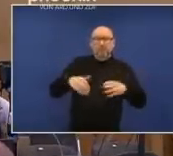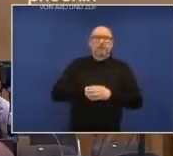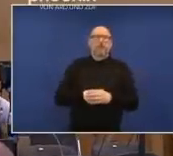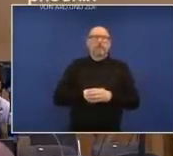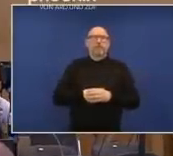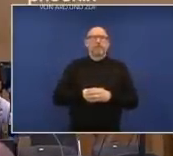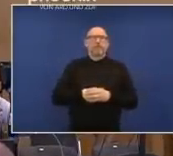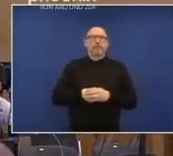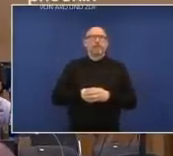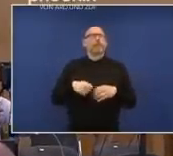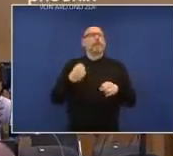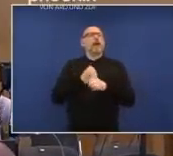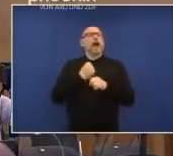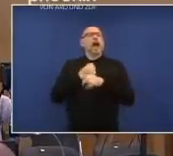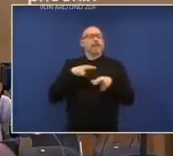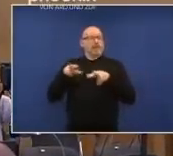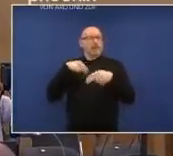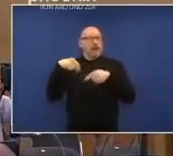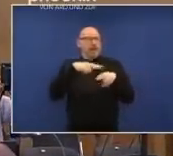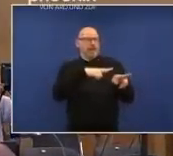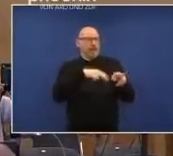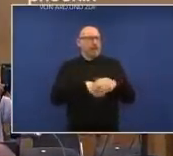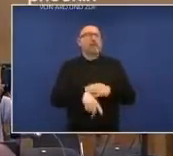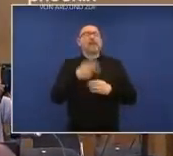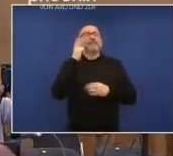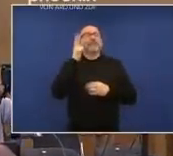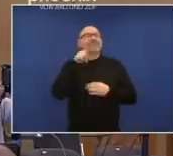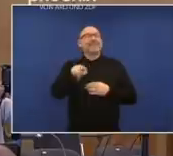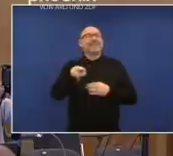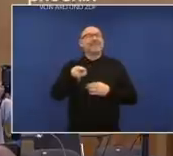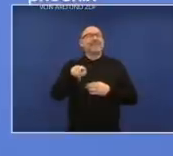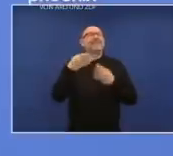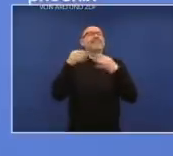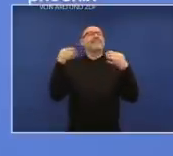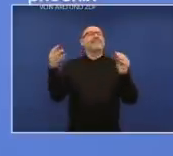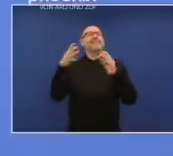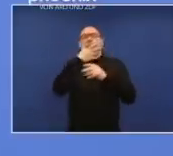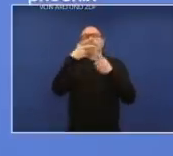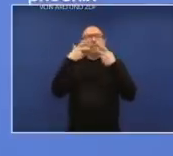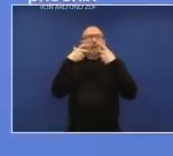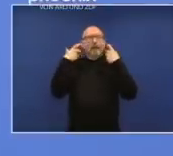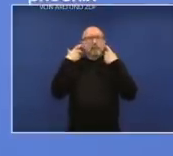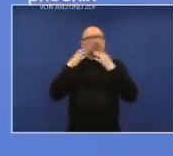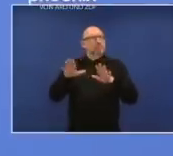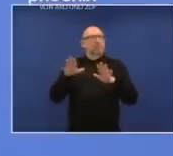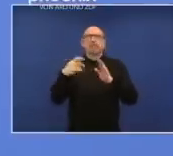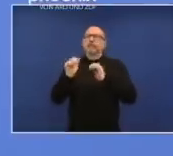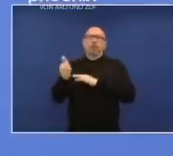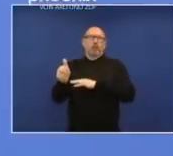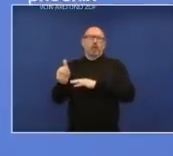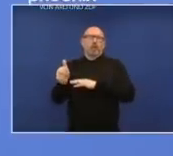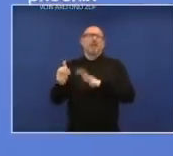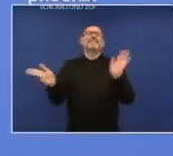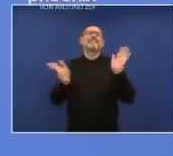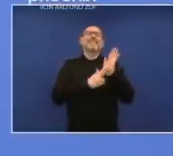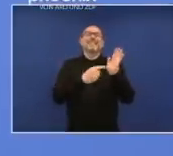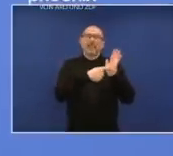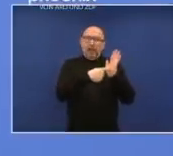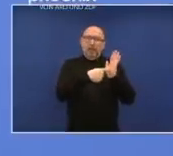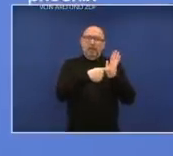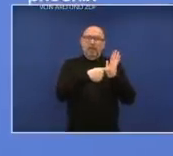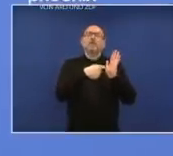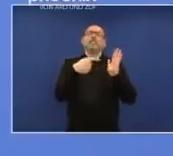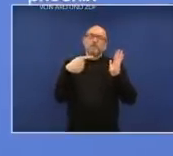von der Seite aus was sagen darf, wir haben die Qualität der Masken nicht zu beurteilen. Wir haben das Zulass, also die Zertifikate zu beurteilen.